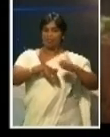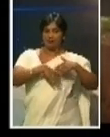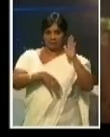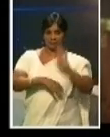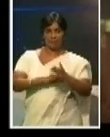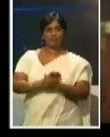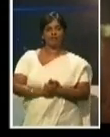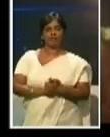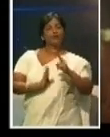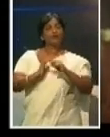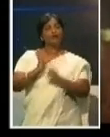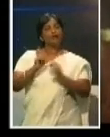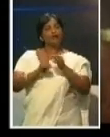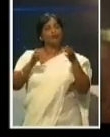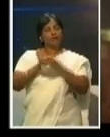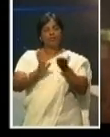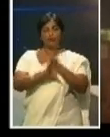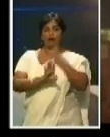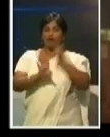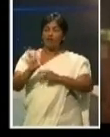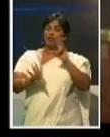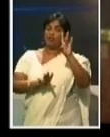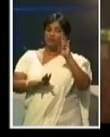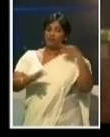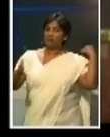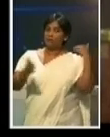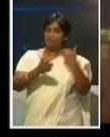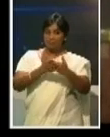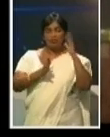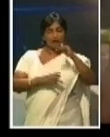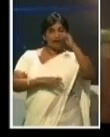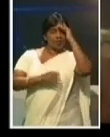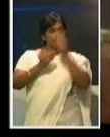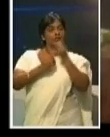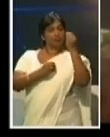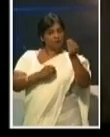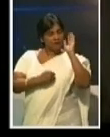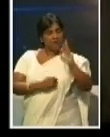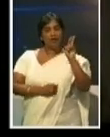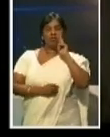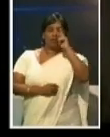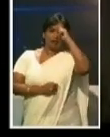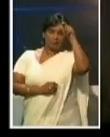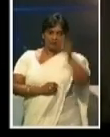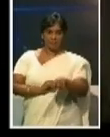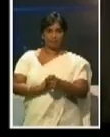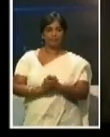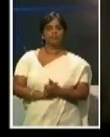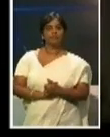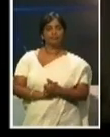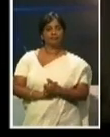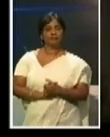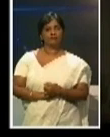හොබවනු ලැබුවා. එක්සත් ජාතික පක්ෂයට පසුගිය වසර 25ක දීර්ඝ කාලයක් තිස්සේ නායකත්වය ලබා දෙන්නේද රනිල් වික්‍රමසිංහ මහතායි.